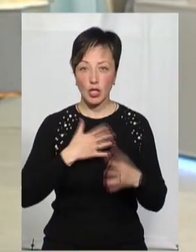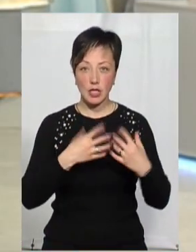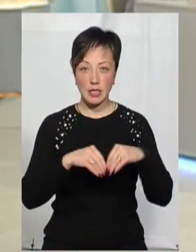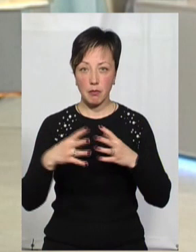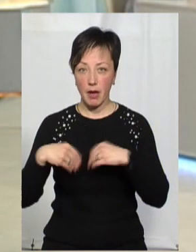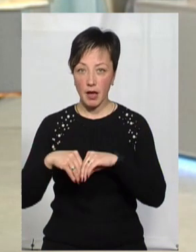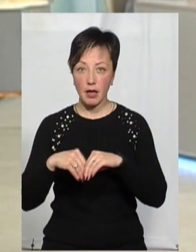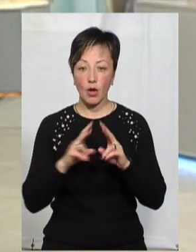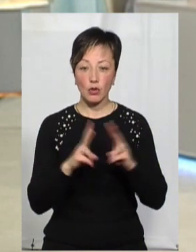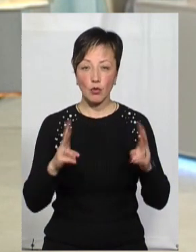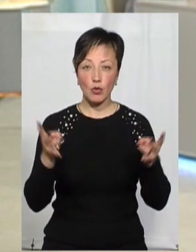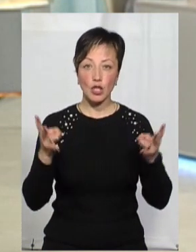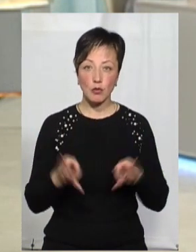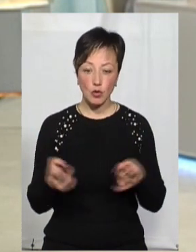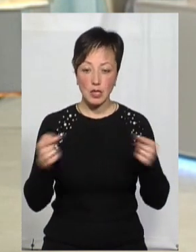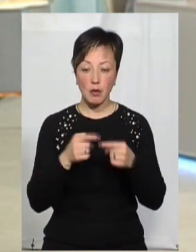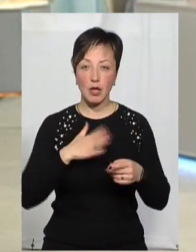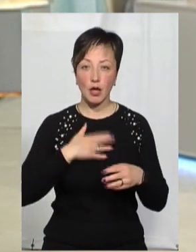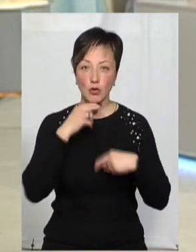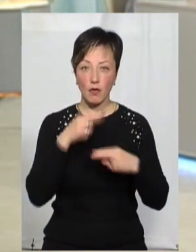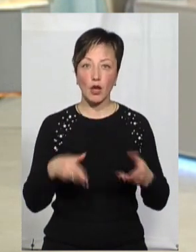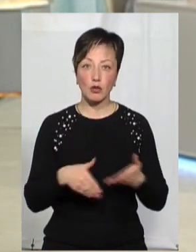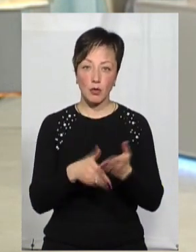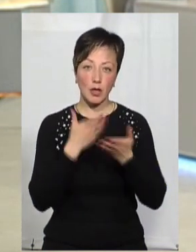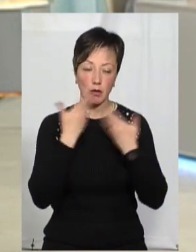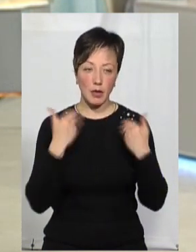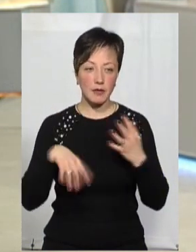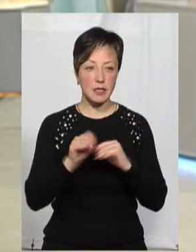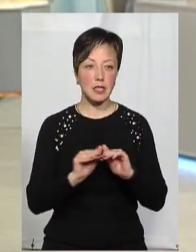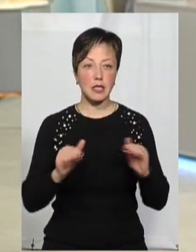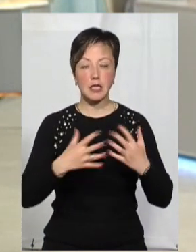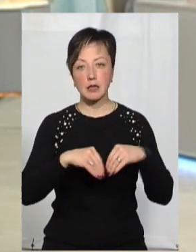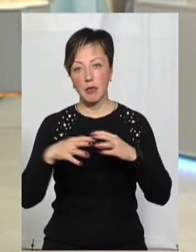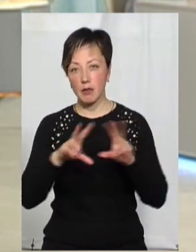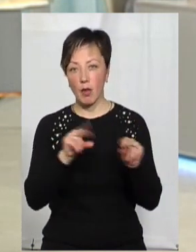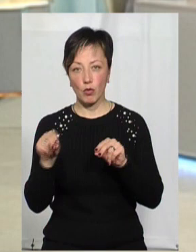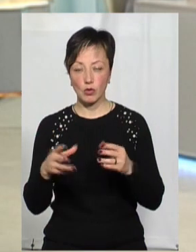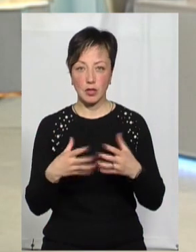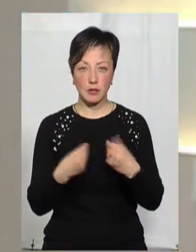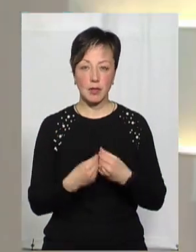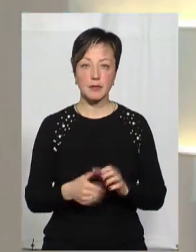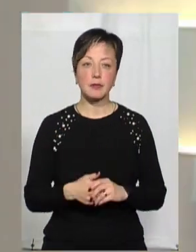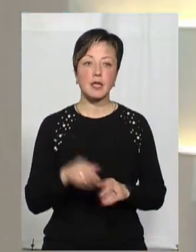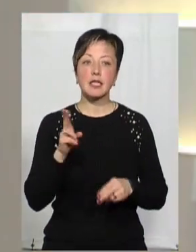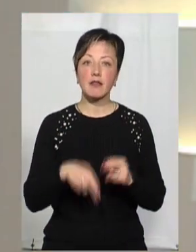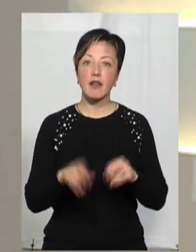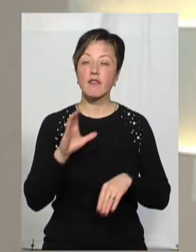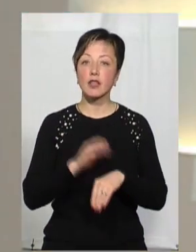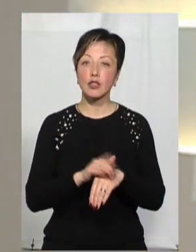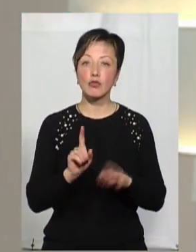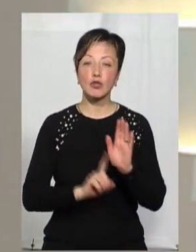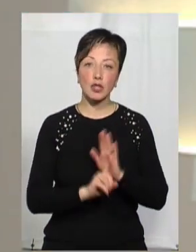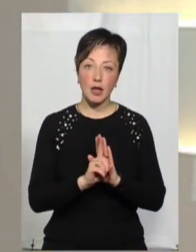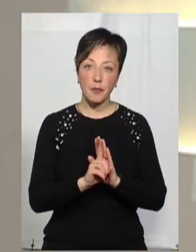сімей безпосередньо, ті, які потребують саме нашої уваги і допомоги, немає. Всі діти сімейні з благополучних родин. І завершуємо тим, фактично, з